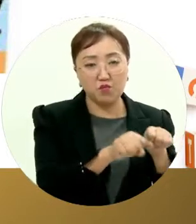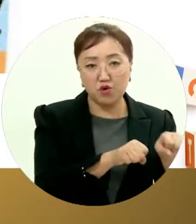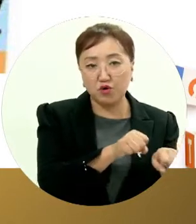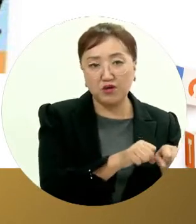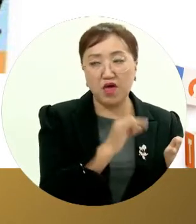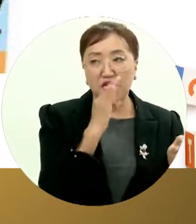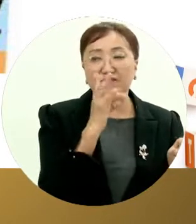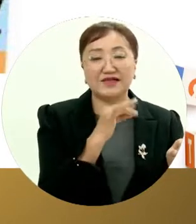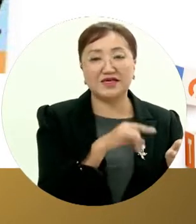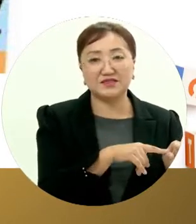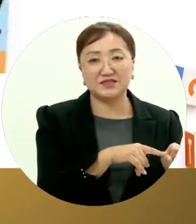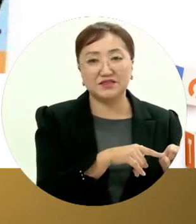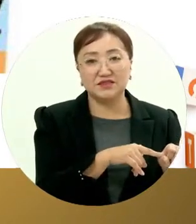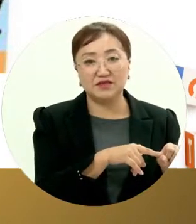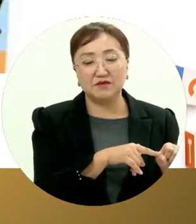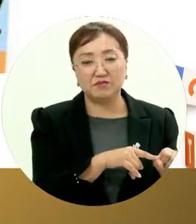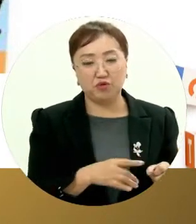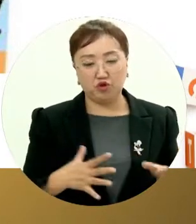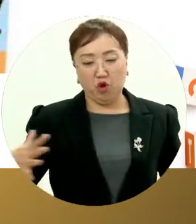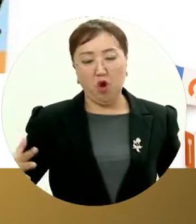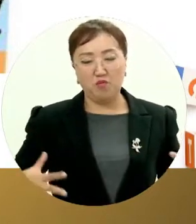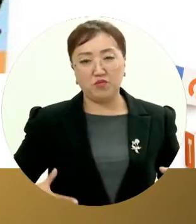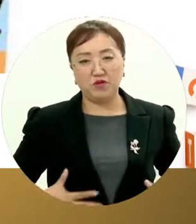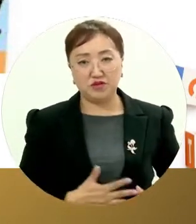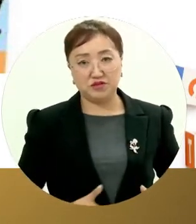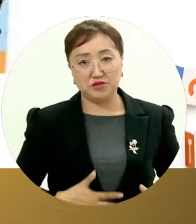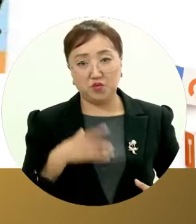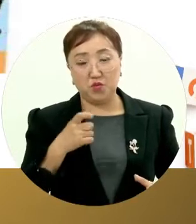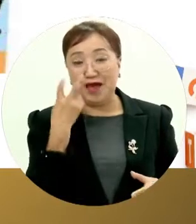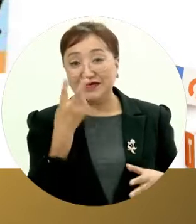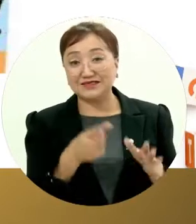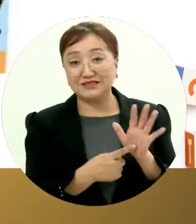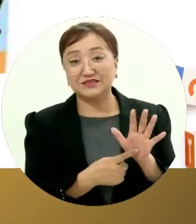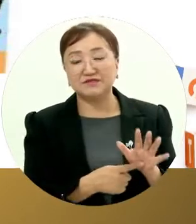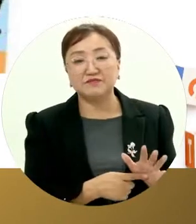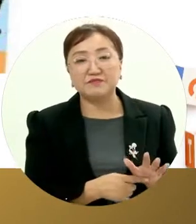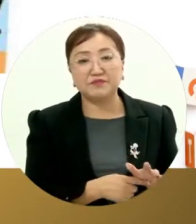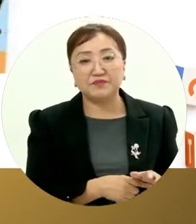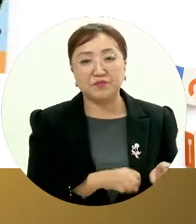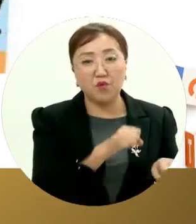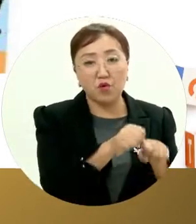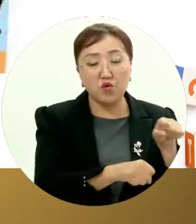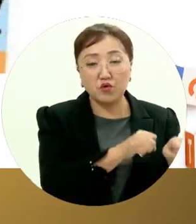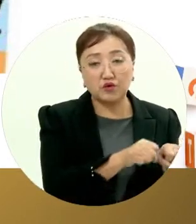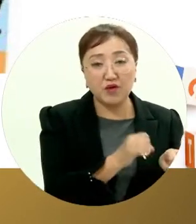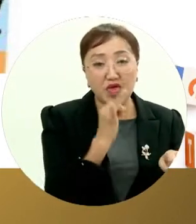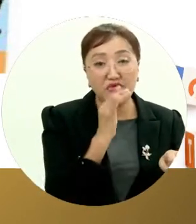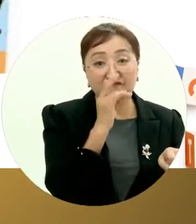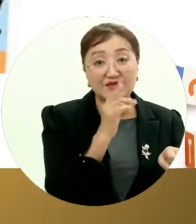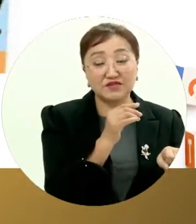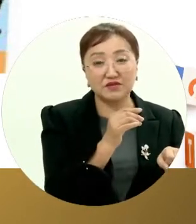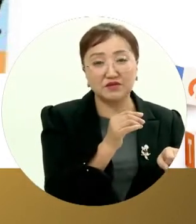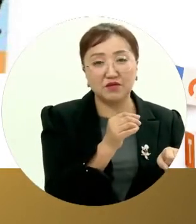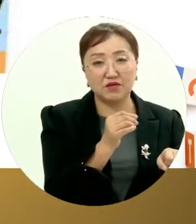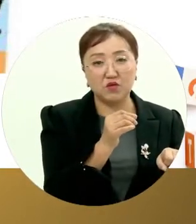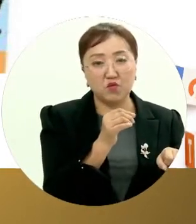зургаа хараараа хүүхдүүдээ маш юм том гизстэй ийм хүн харагдчихэйн. За мөлхөө инфляцийн үед юмний